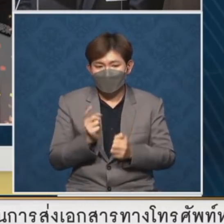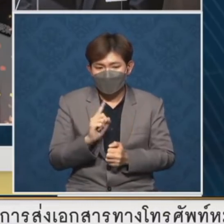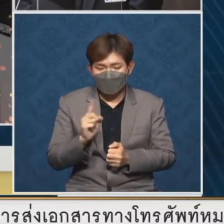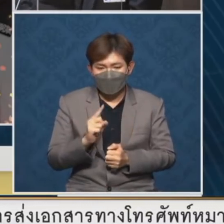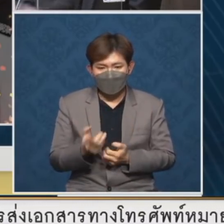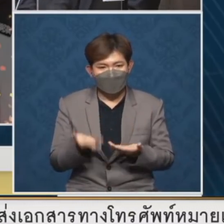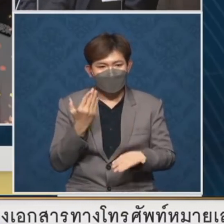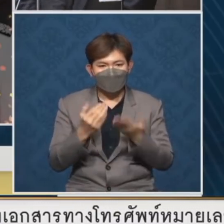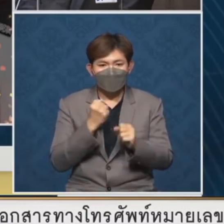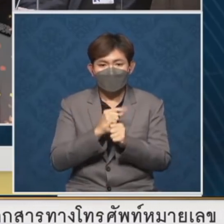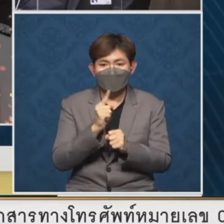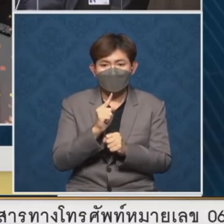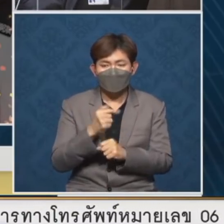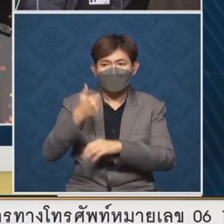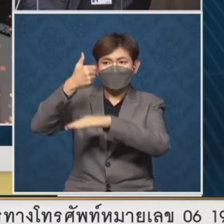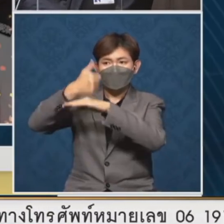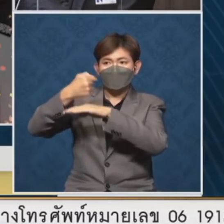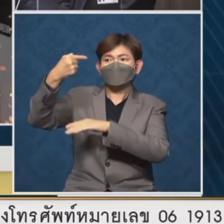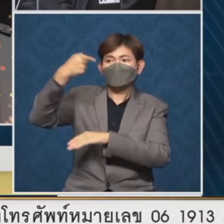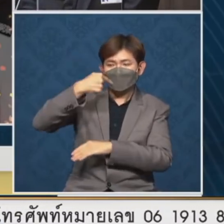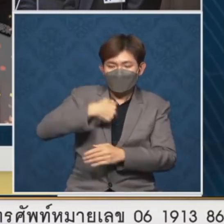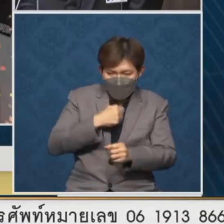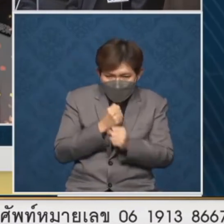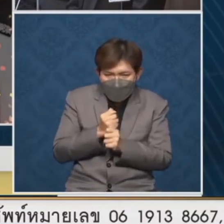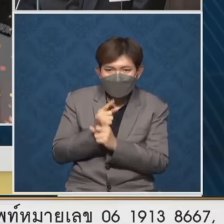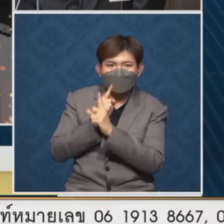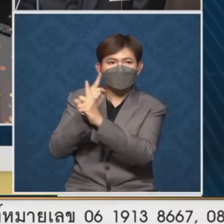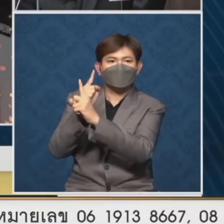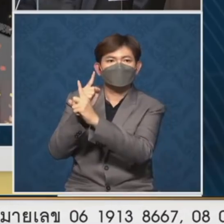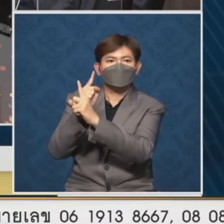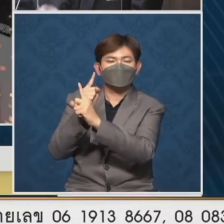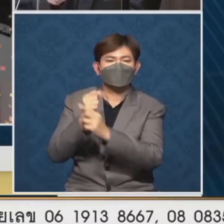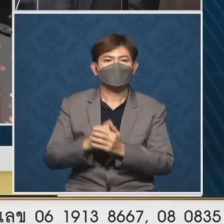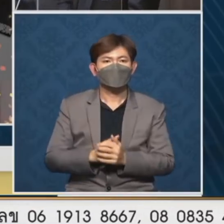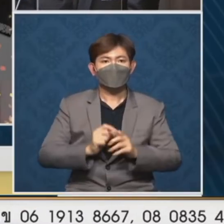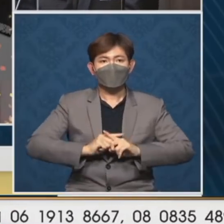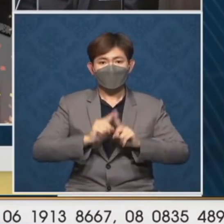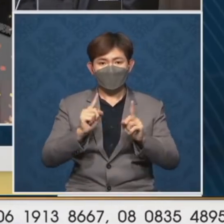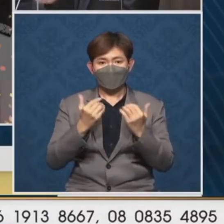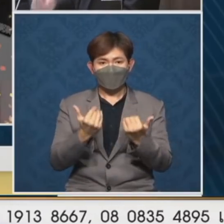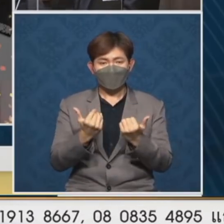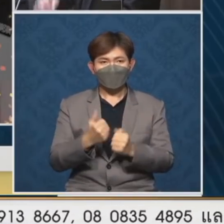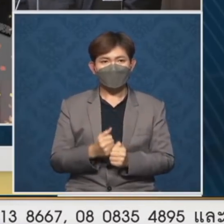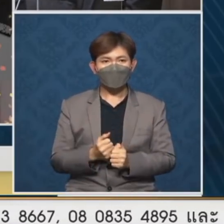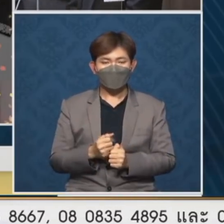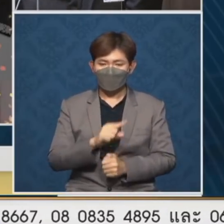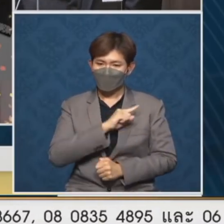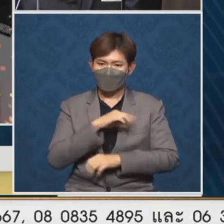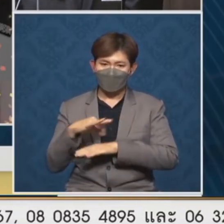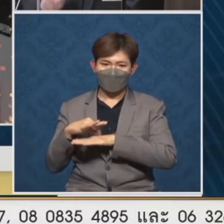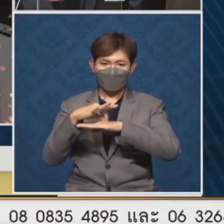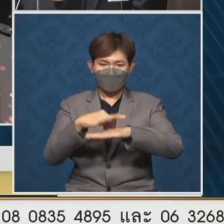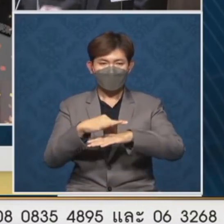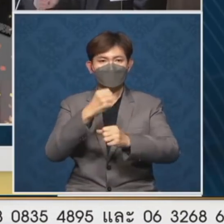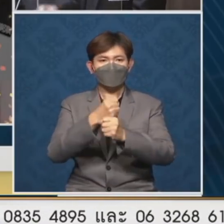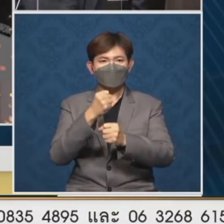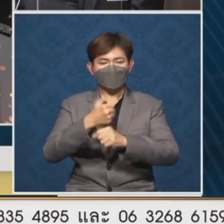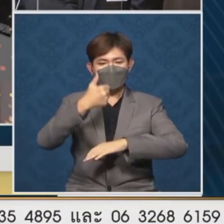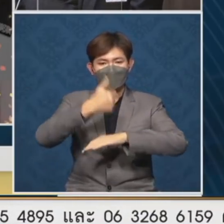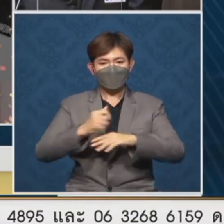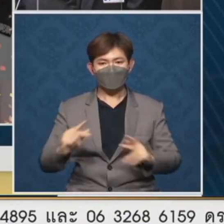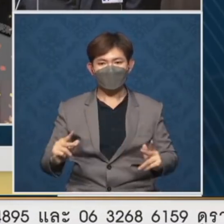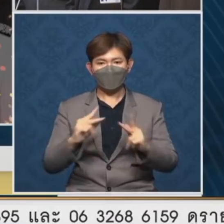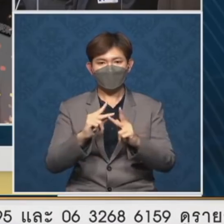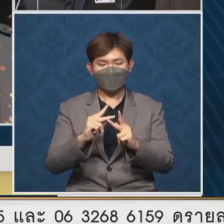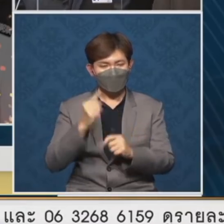จากทำตามที่ผู้มีอำนาจชี้นิ้วสั่งเท่านั้นแต่เมื่อในวันนี้ท่านคือคนที่รับตำแหน่งนี้และเลือกที่จะบิด